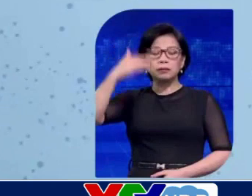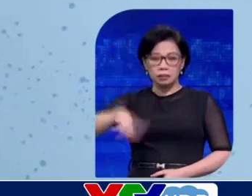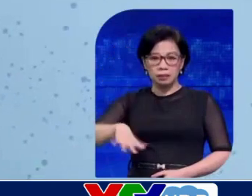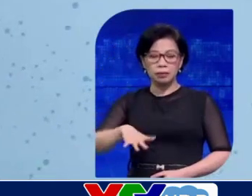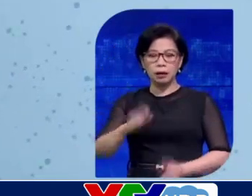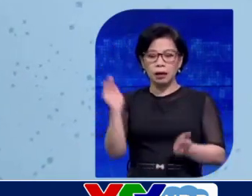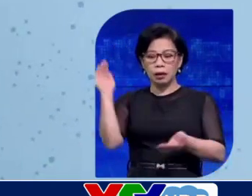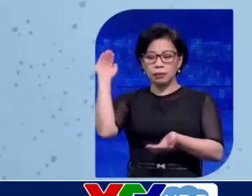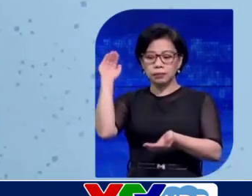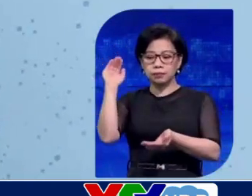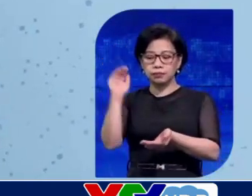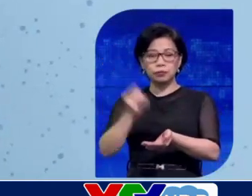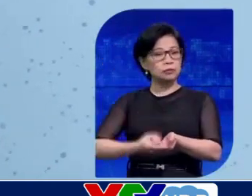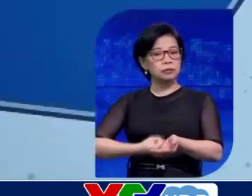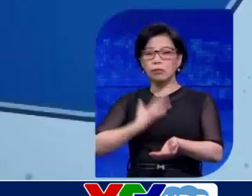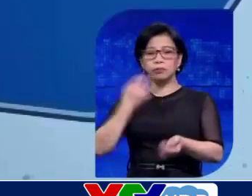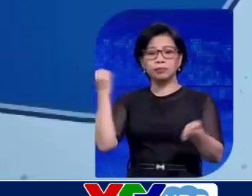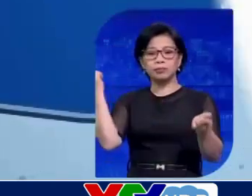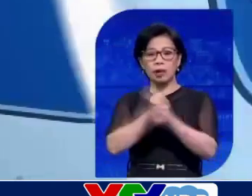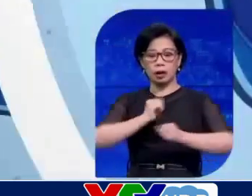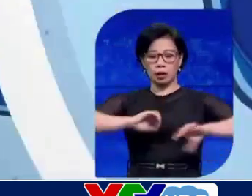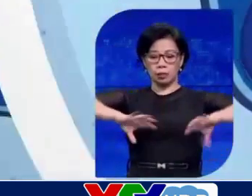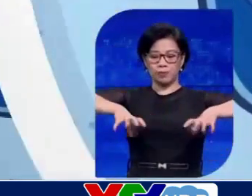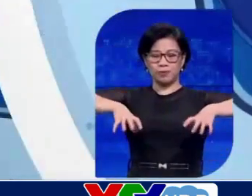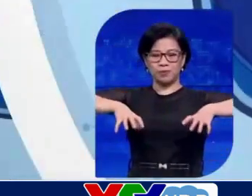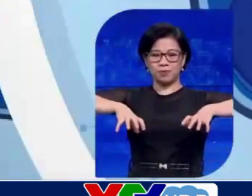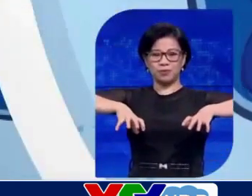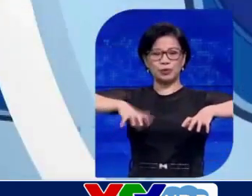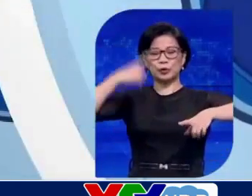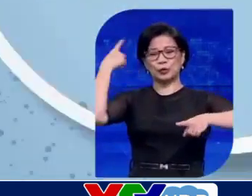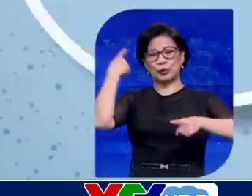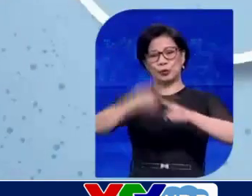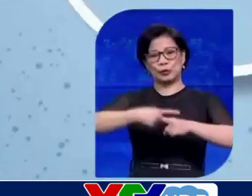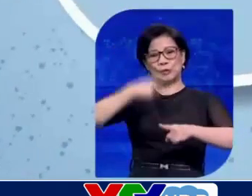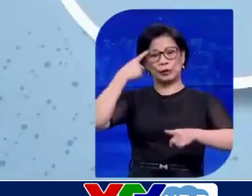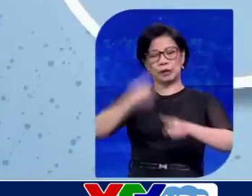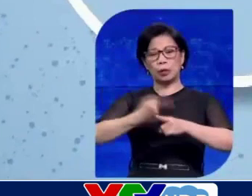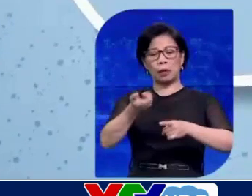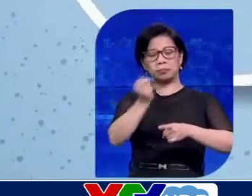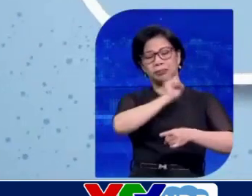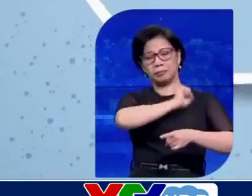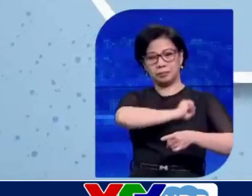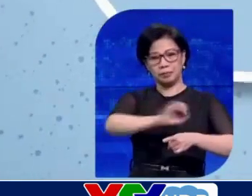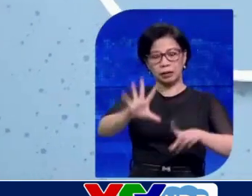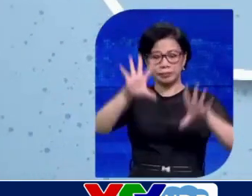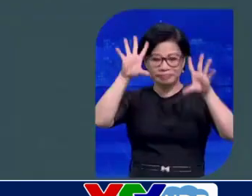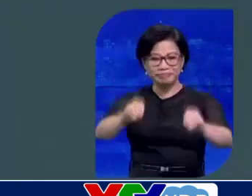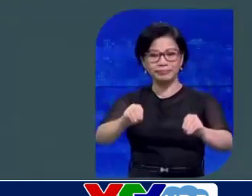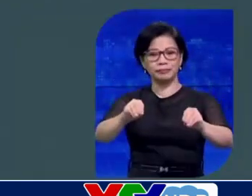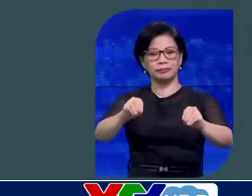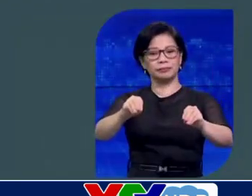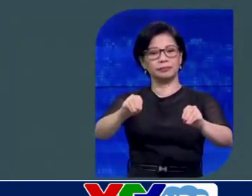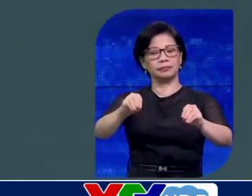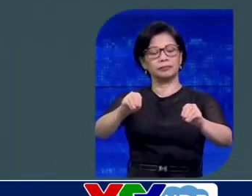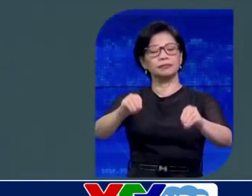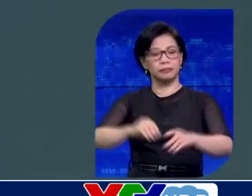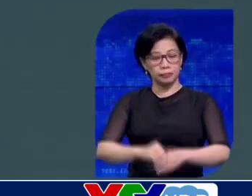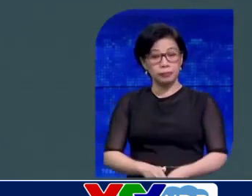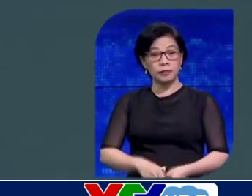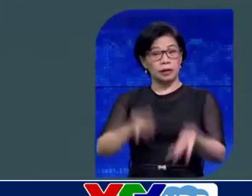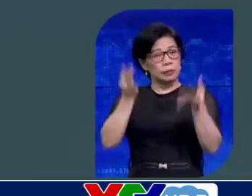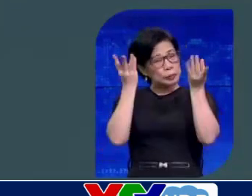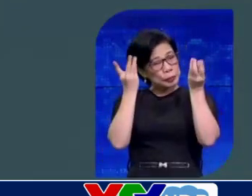giảm khi không thể sống sót qua các tuốc bin. Thậm chí nhiều loài cá còn có thể bị tuyệt chủng trong tương lai. Theo tính toán, đến